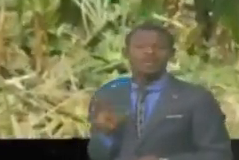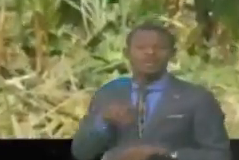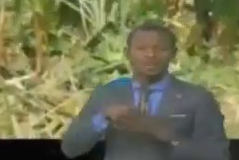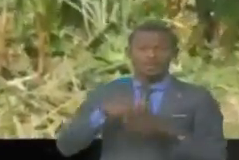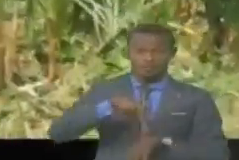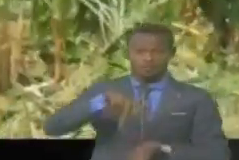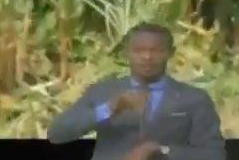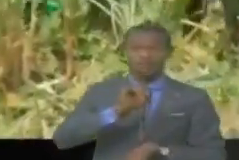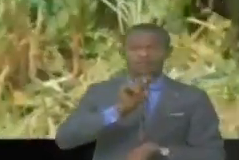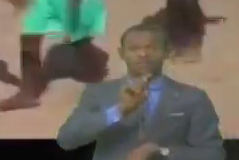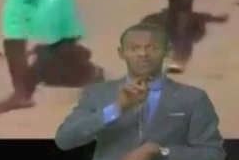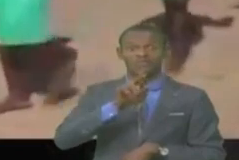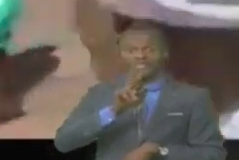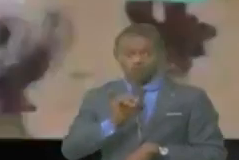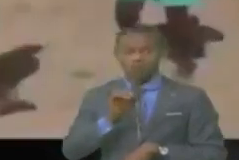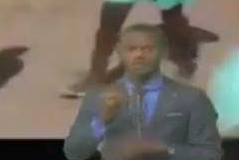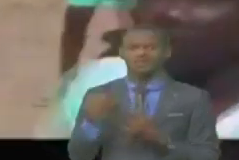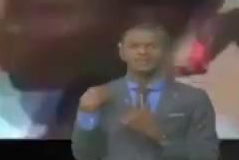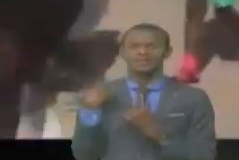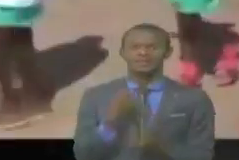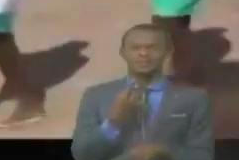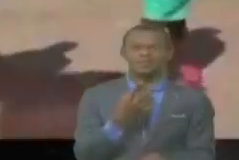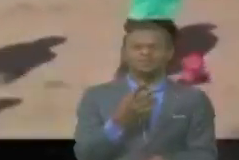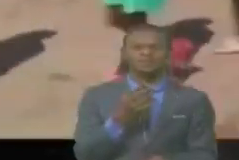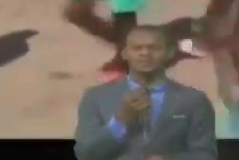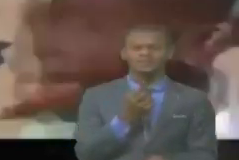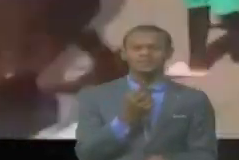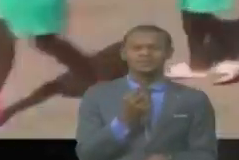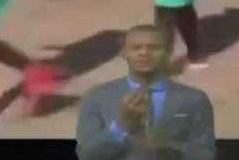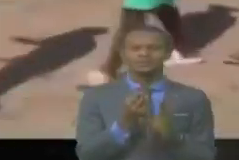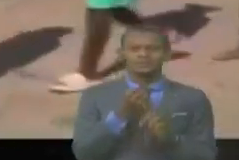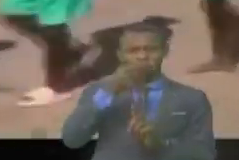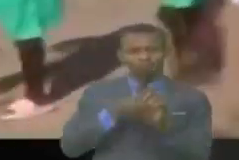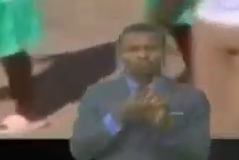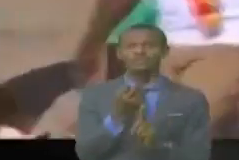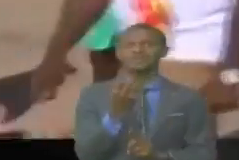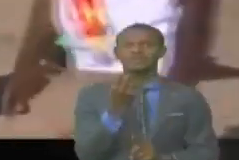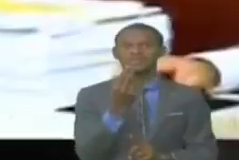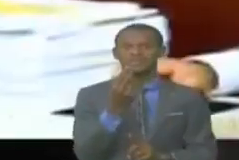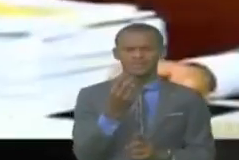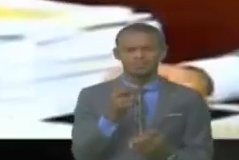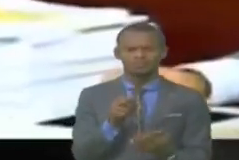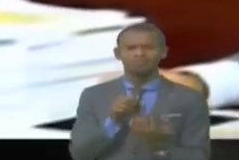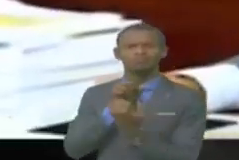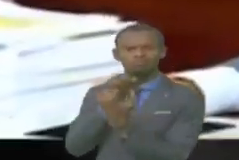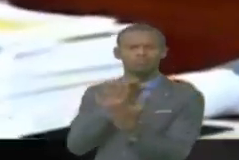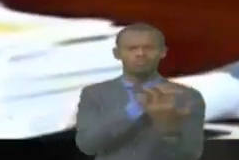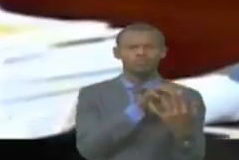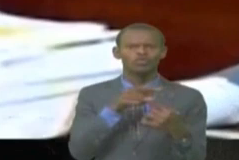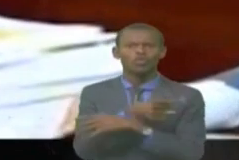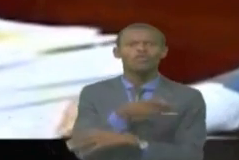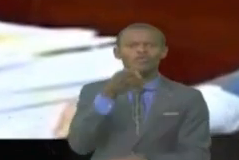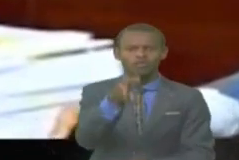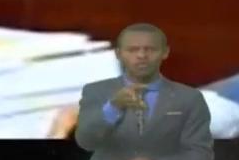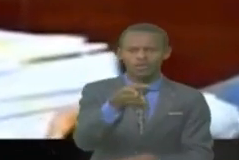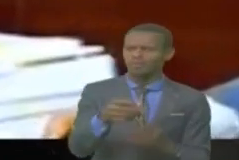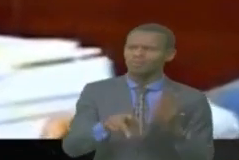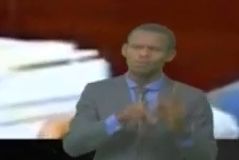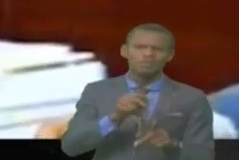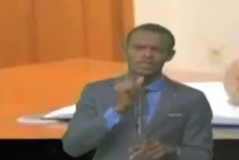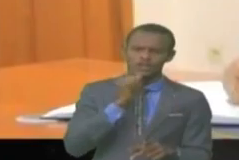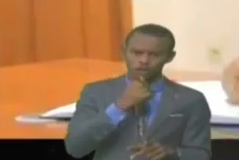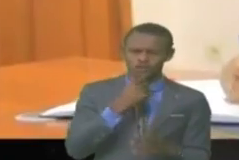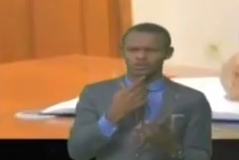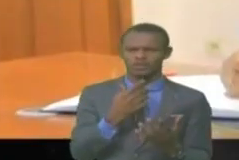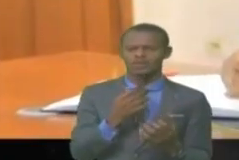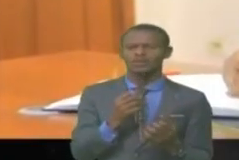depuis décembre 2017, dans l'objectif d'appuyer les efforts de paix déjà amorcés non seulement par le gouvernement central, mais